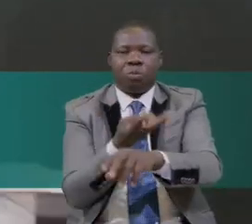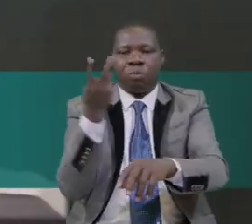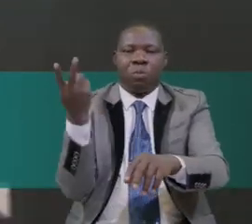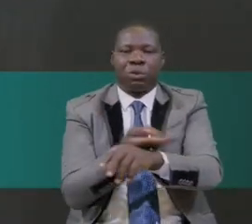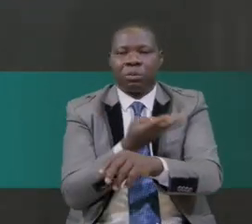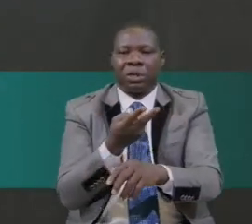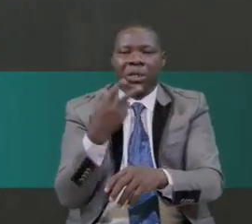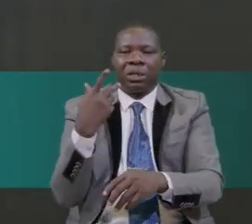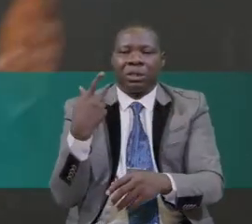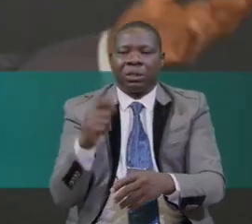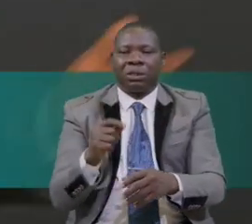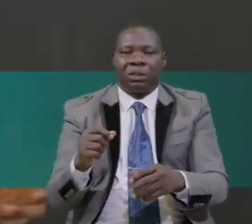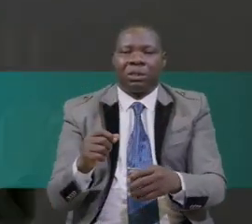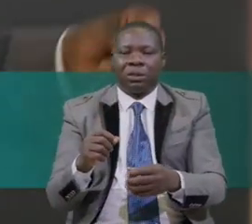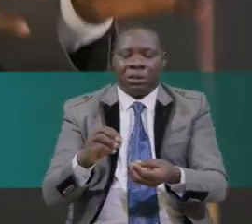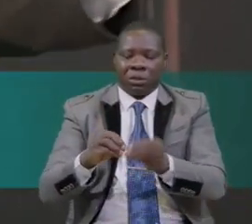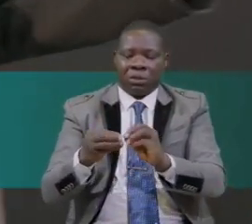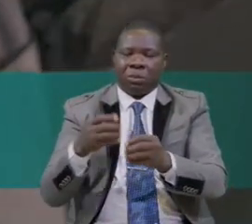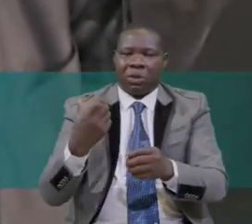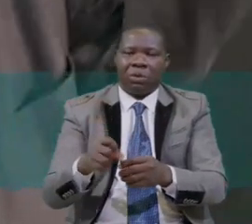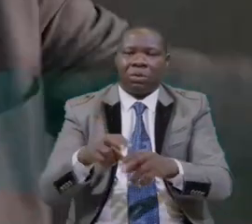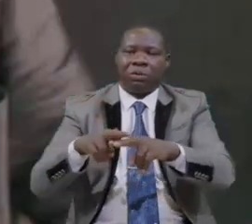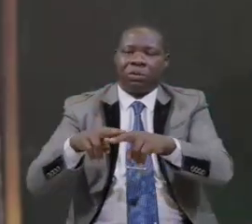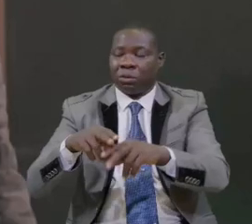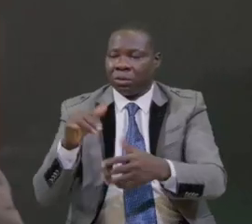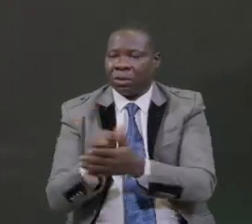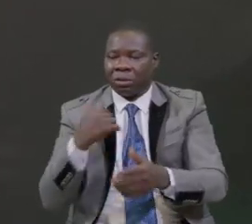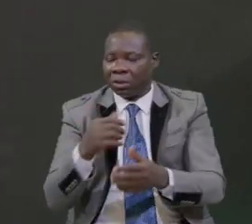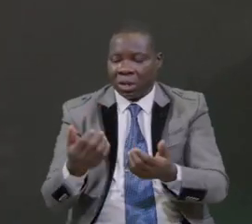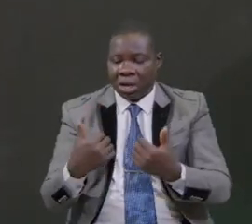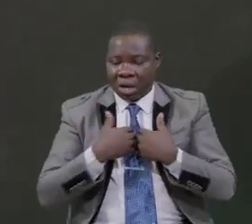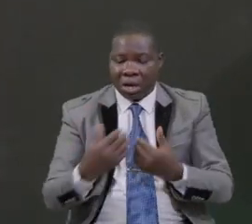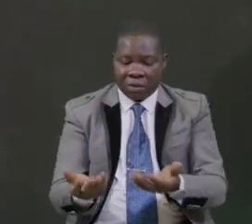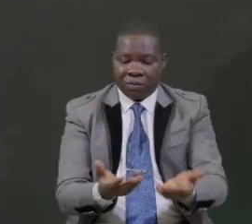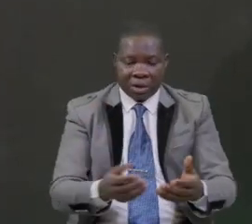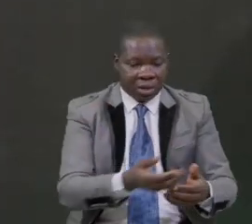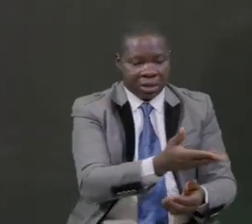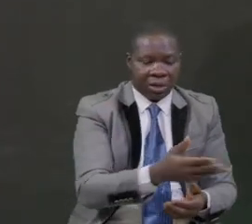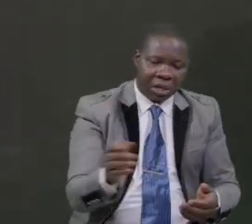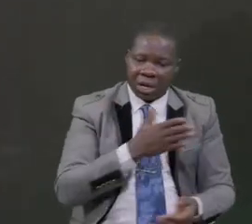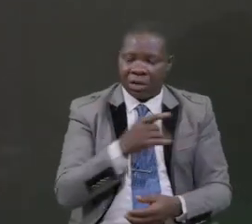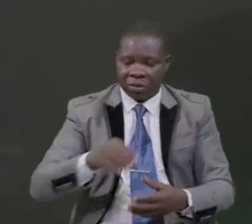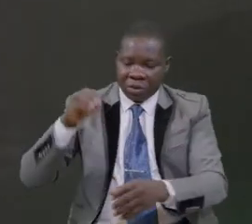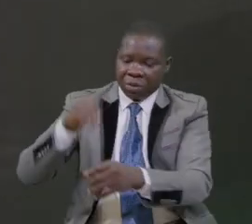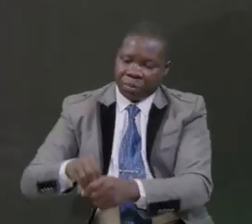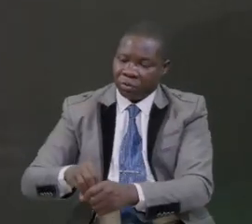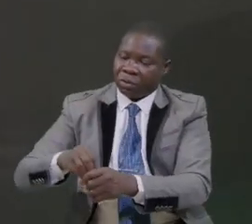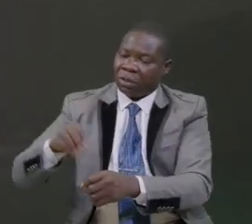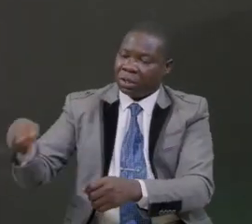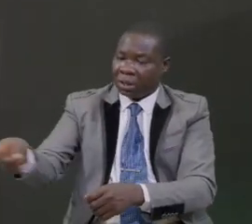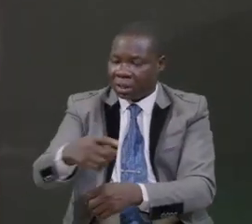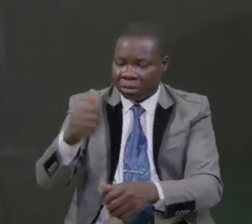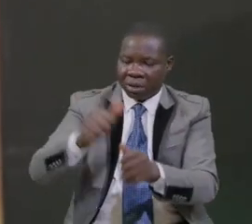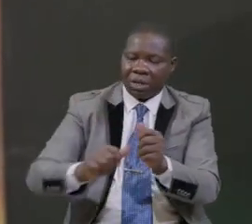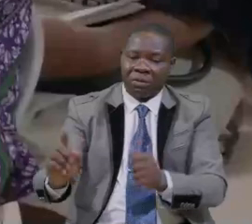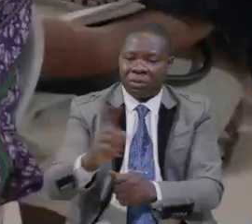la quantité du sel, nous avons passé par là et vous les plantez partout. Les